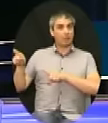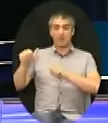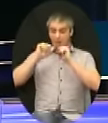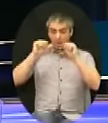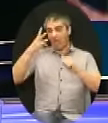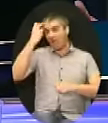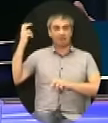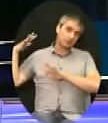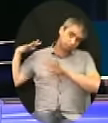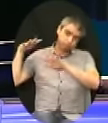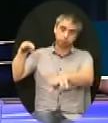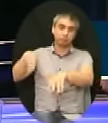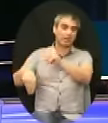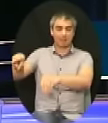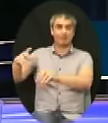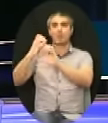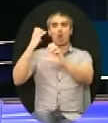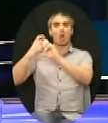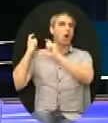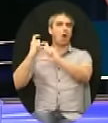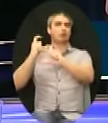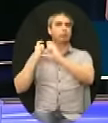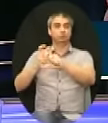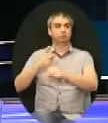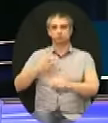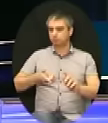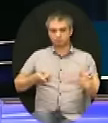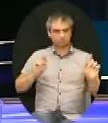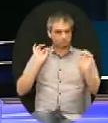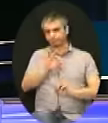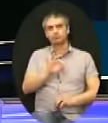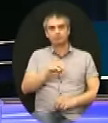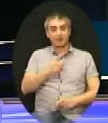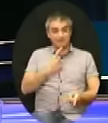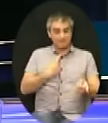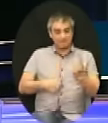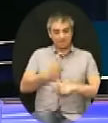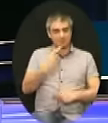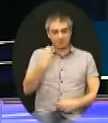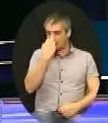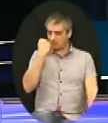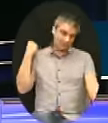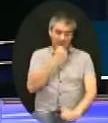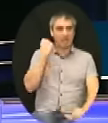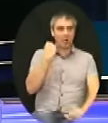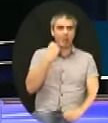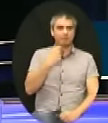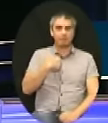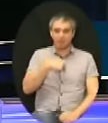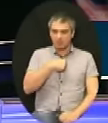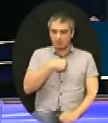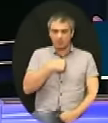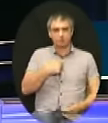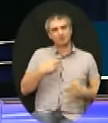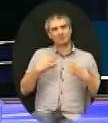צעק שהערבים נוערים לקלפיות על האוטובוסים, בעת מתחת לחגורה, ואז במקום לתת אגרוף בחזרה, אנחנו